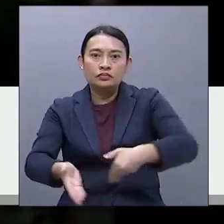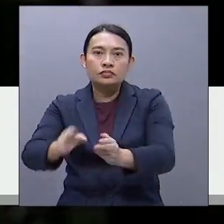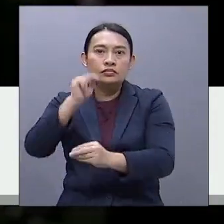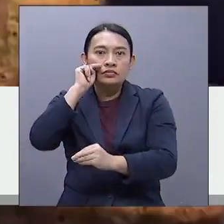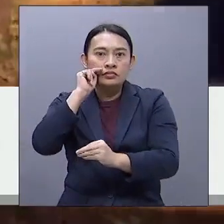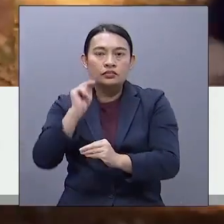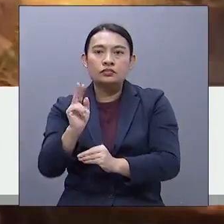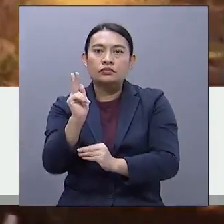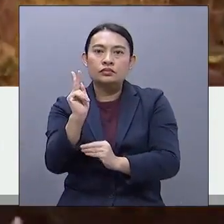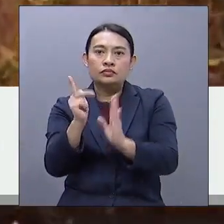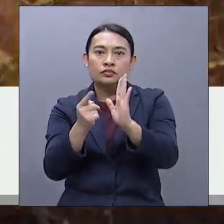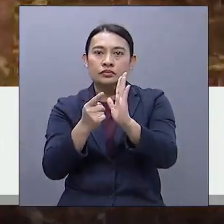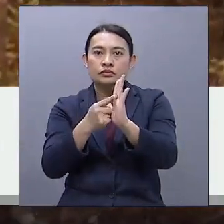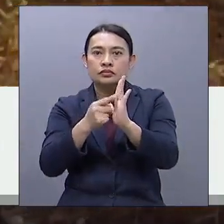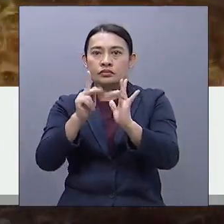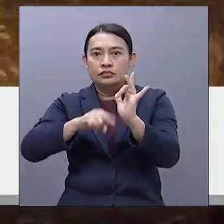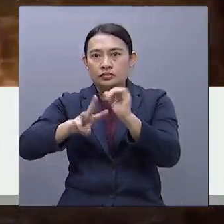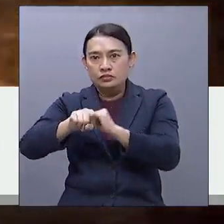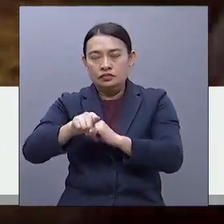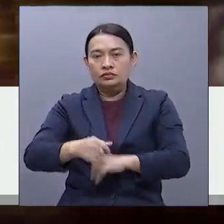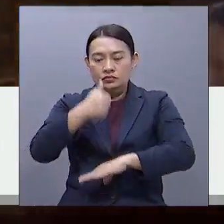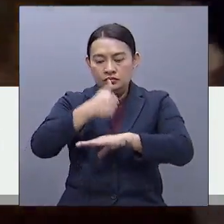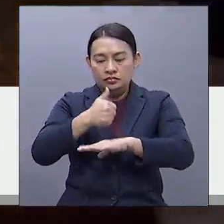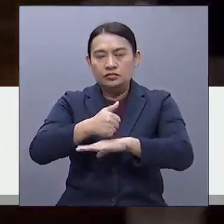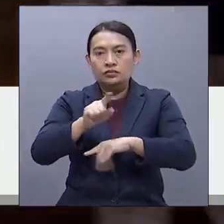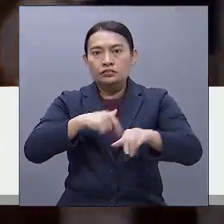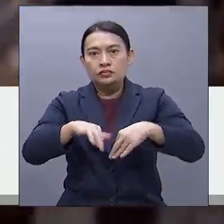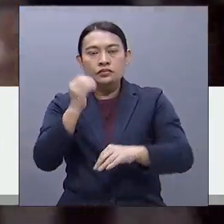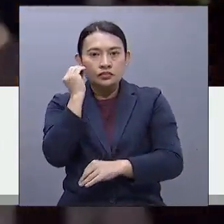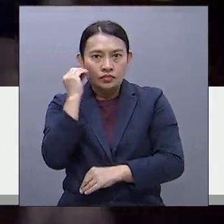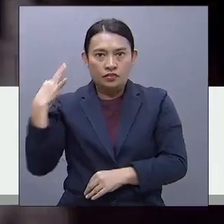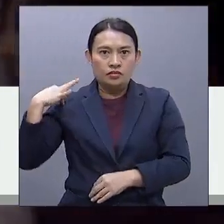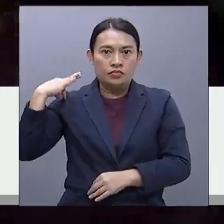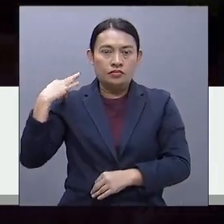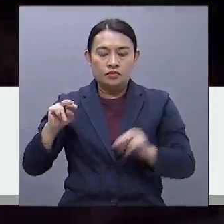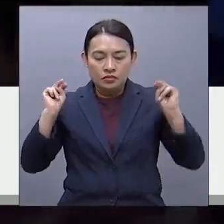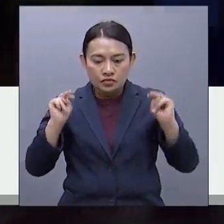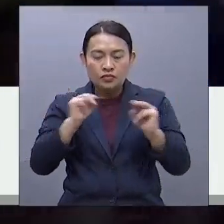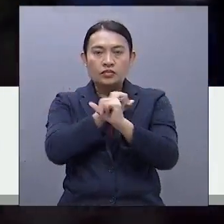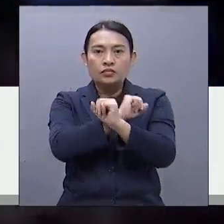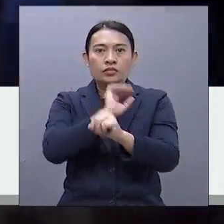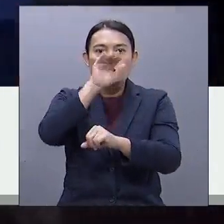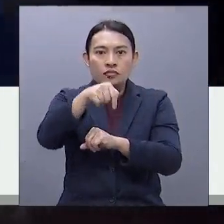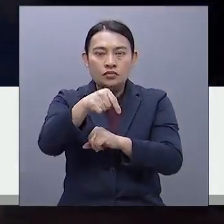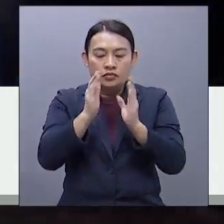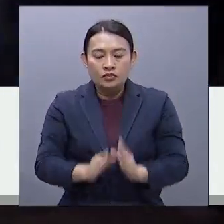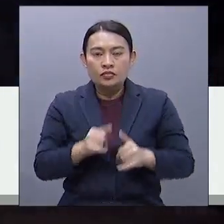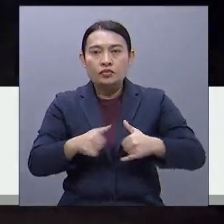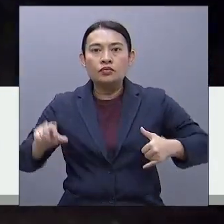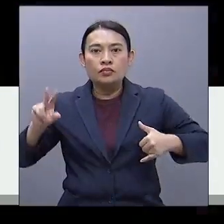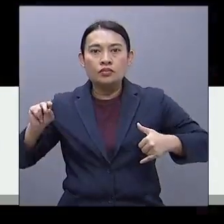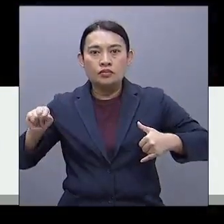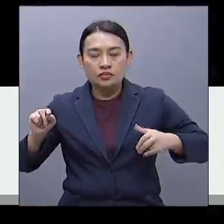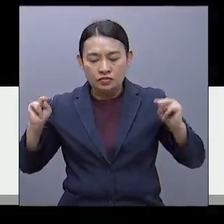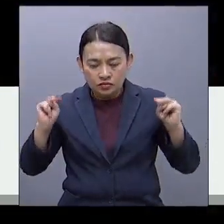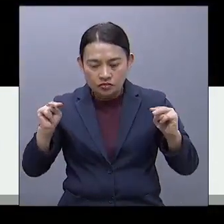ทหารพราน516บ้านหมื่นด่านและจิตอาสาเฝ้าระวังช้างป่าสนที่กำลังกว่า30นายค่ะตระเวน